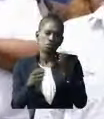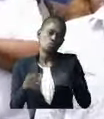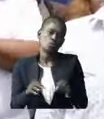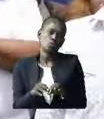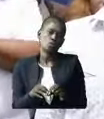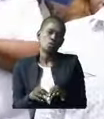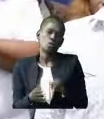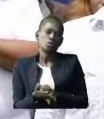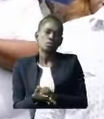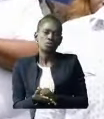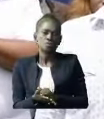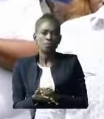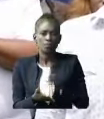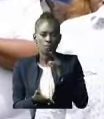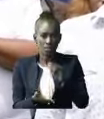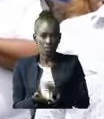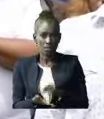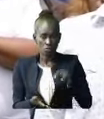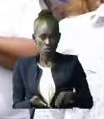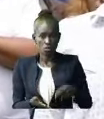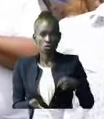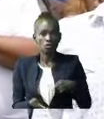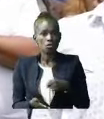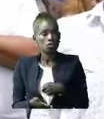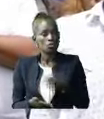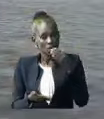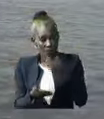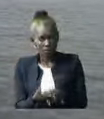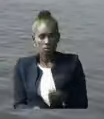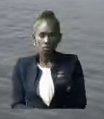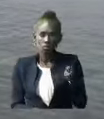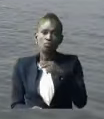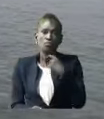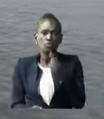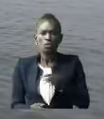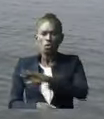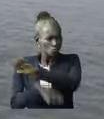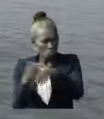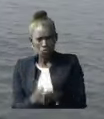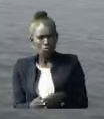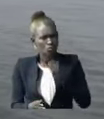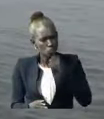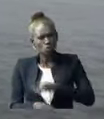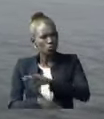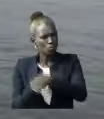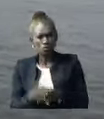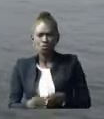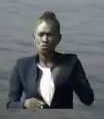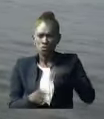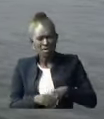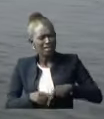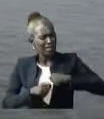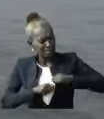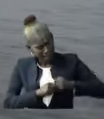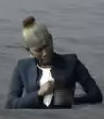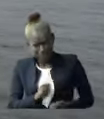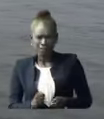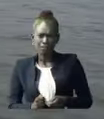dire. Premièrement, nous sommes tous concernés. Nous sommes tous dans la douleur. Troisièmement, dans une heure ou